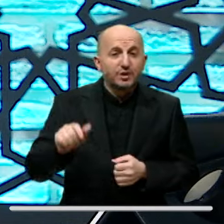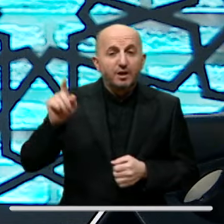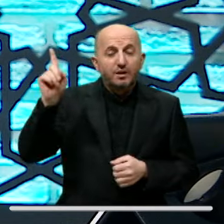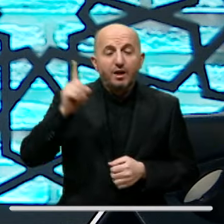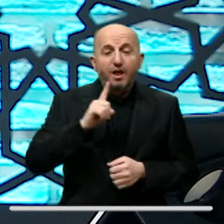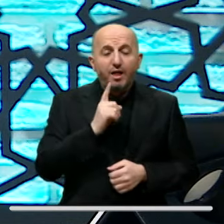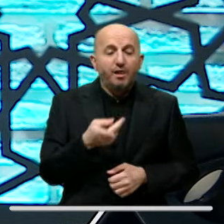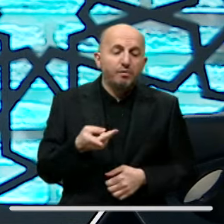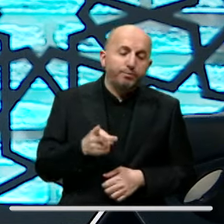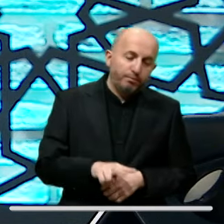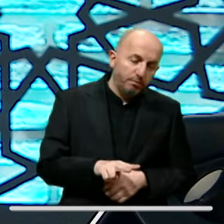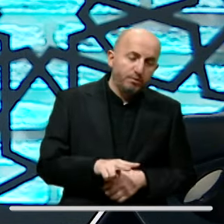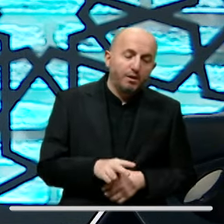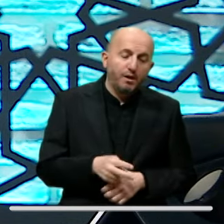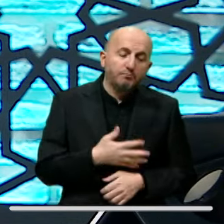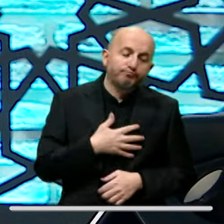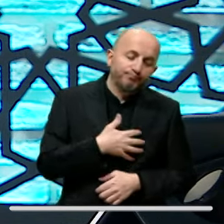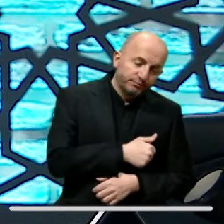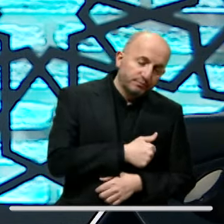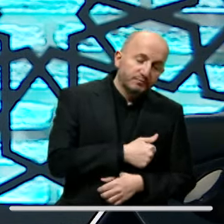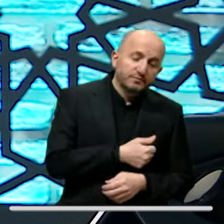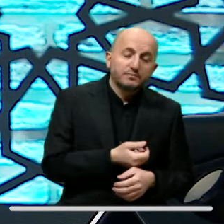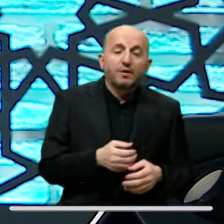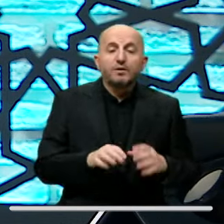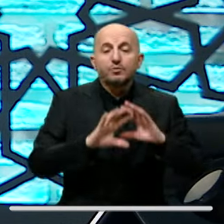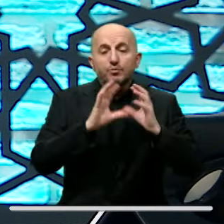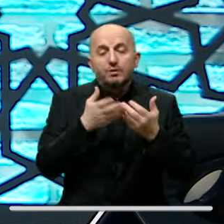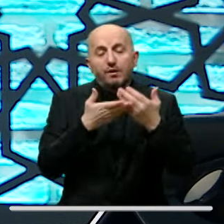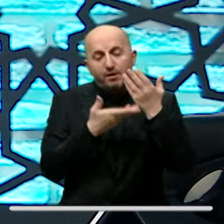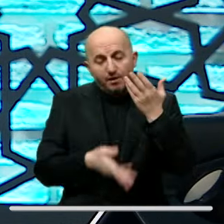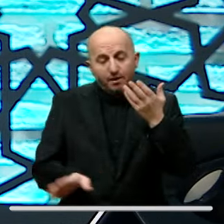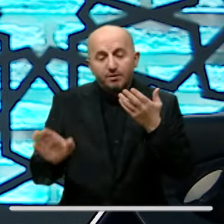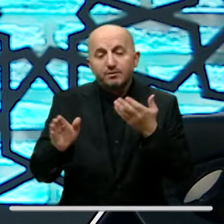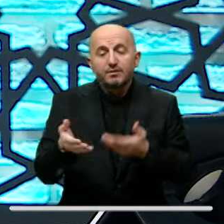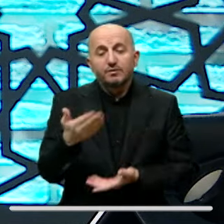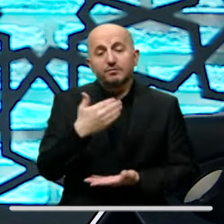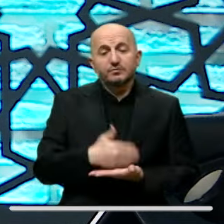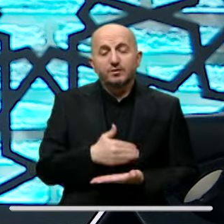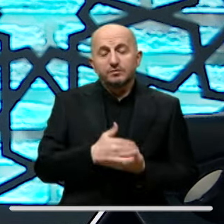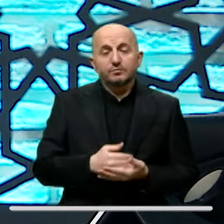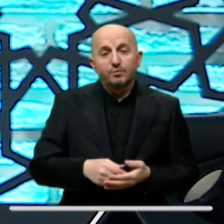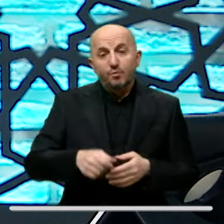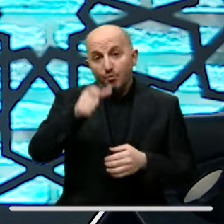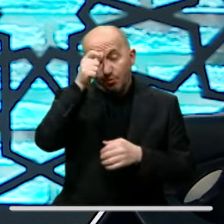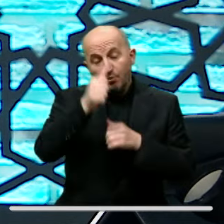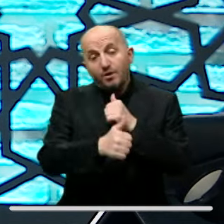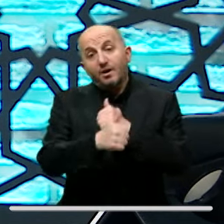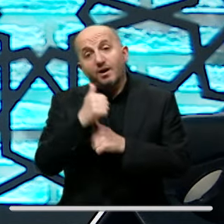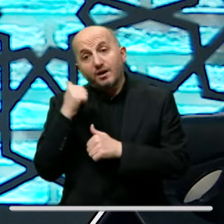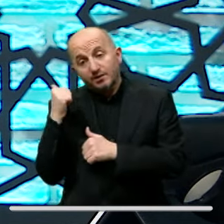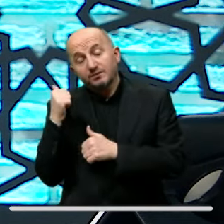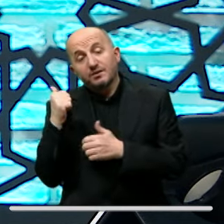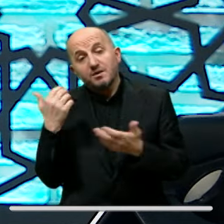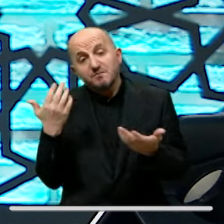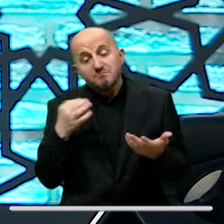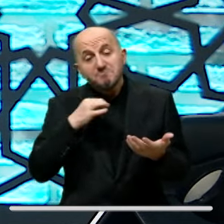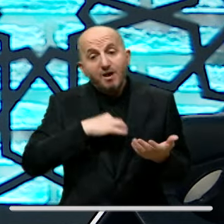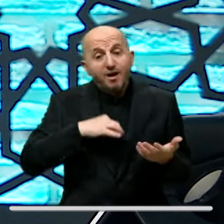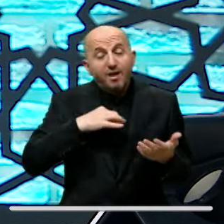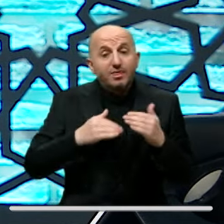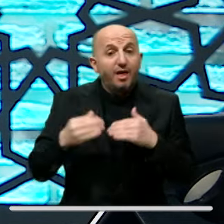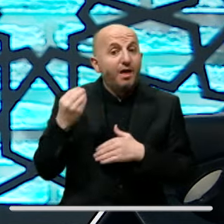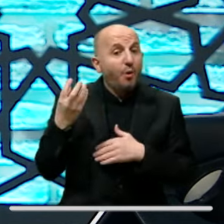vaki olup bu dünyadan da terk-i diyar ediyorlar. Cenazeleri tabii ülkelerine getirirse belki manevi anlamda daha iyi